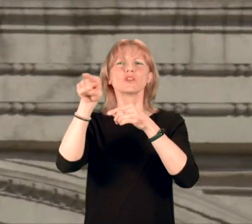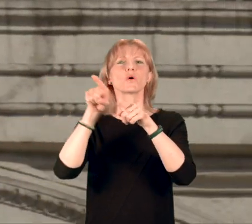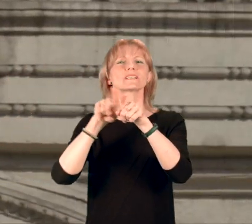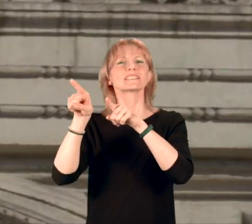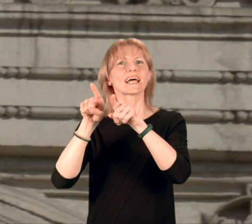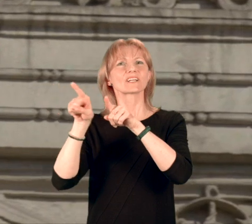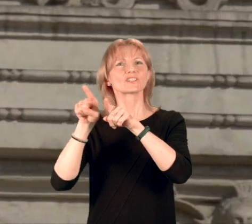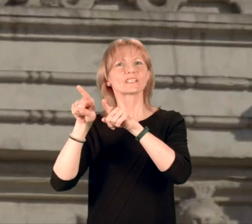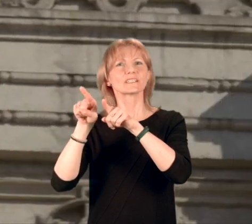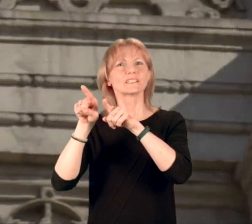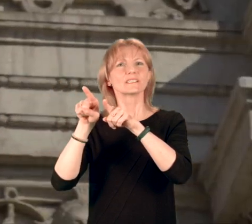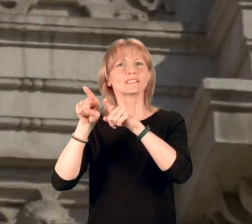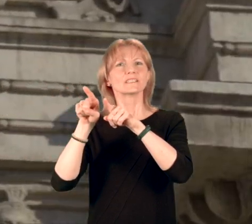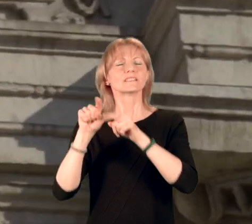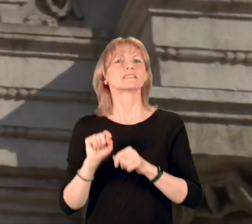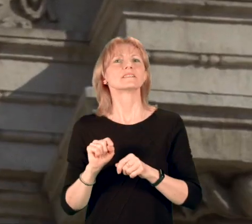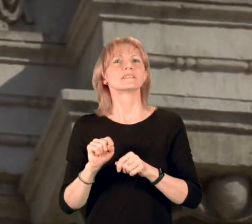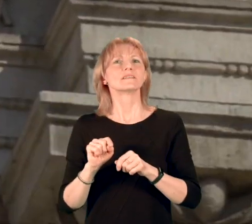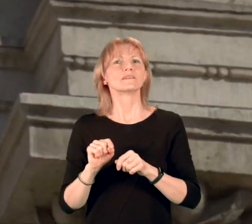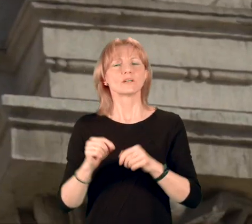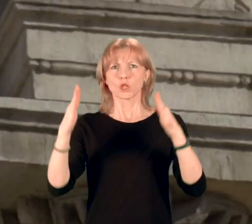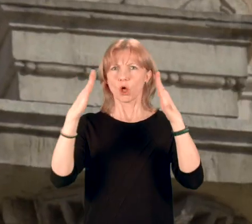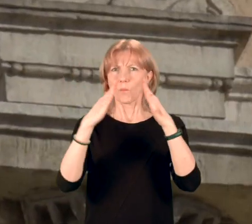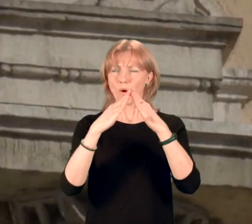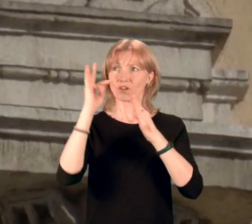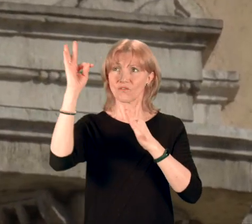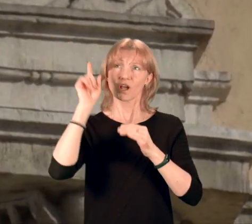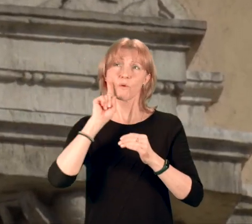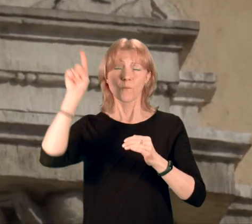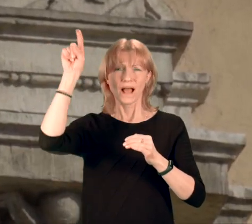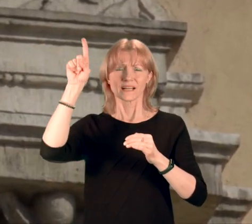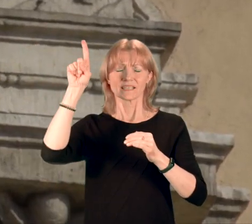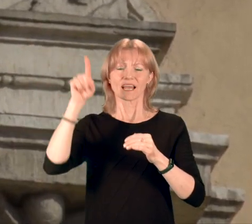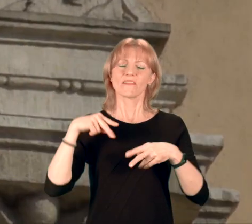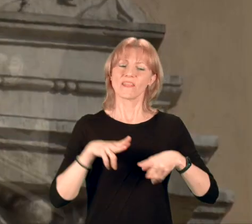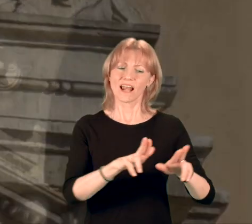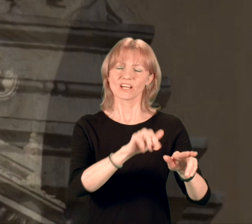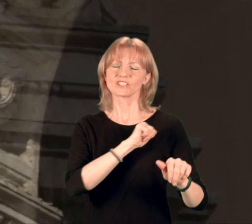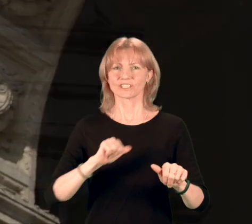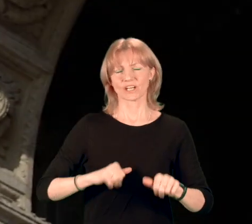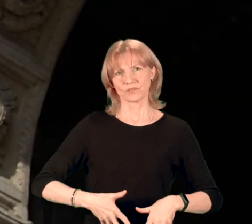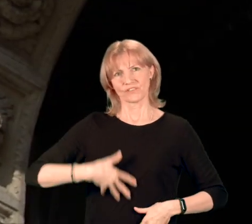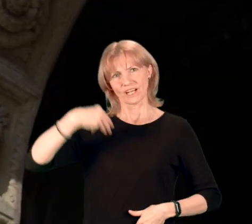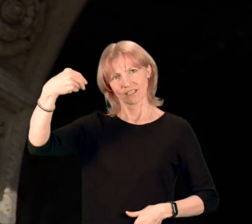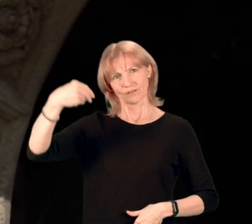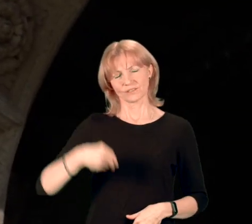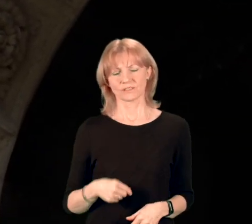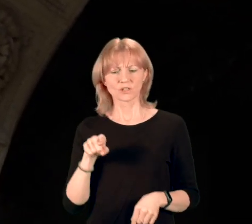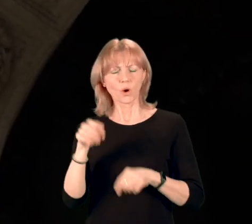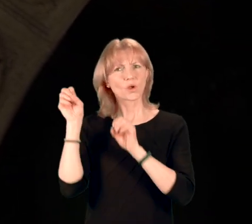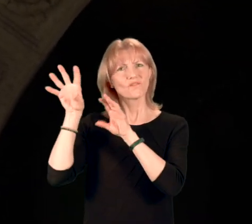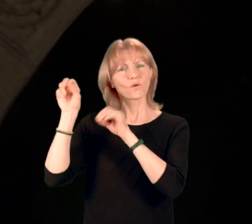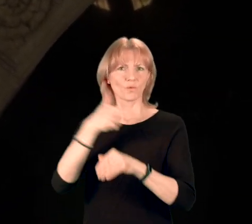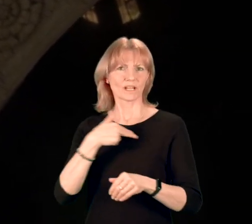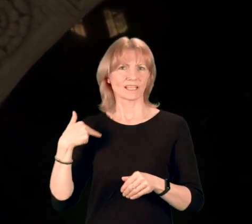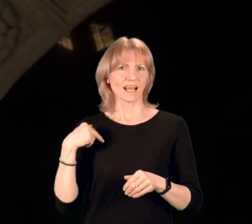znaczy domowi Twemu Panie przystoi świętość. Informuje ona nas, że za chwilę wejdziemy do wnętrza